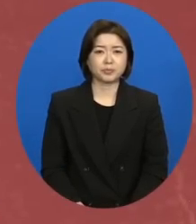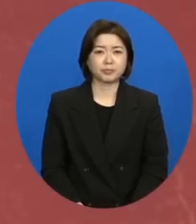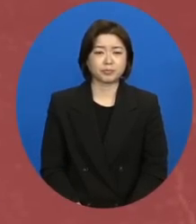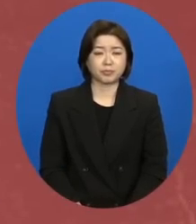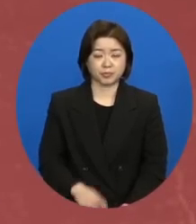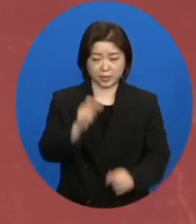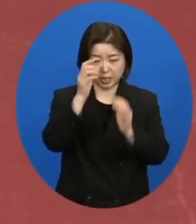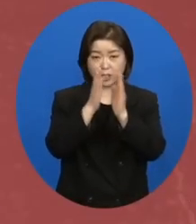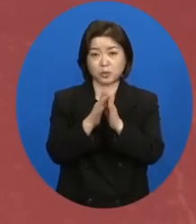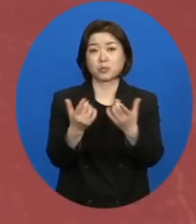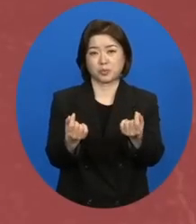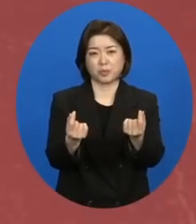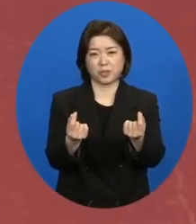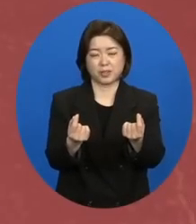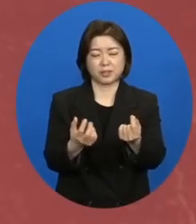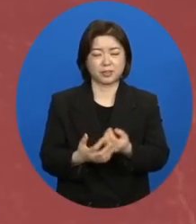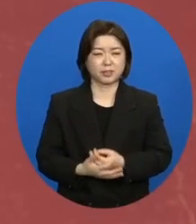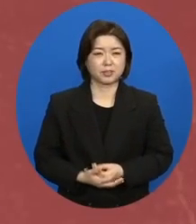기도가 그런 겁니다.